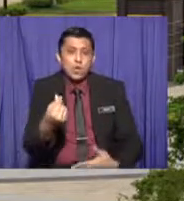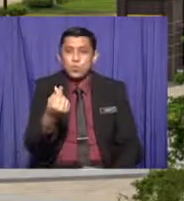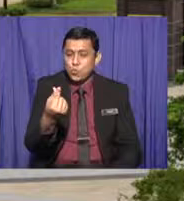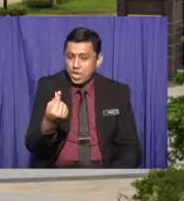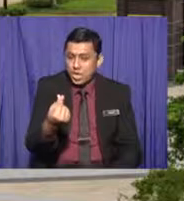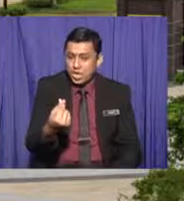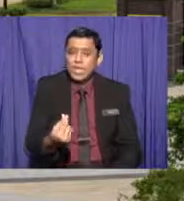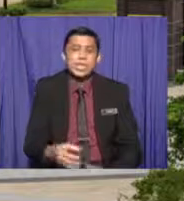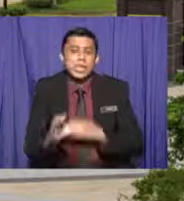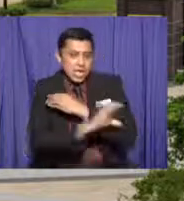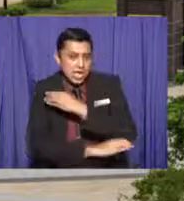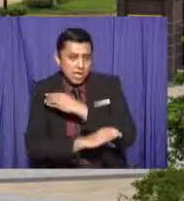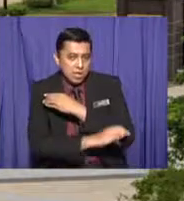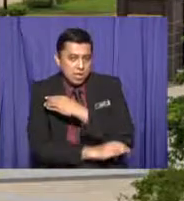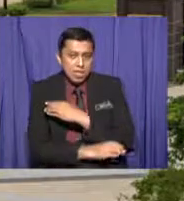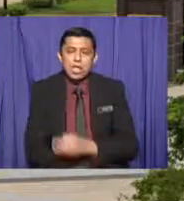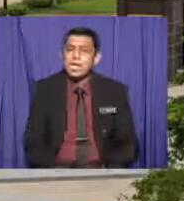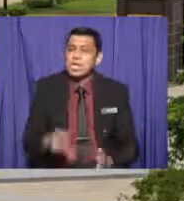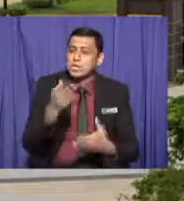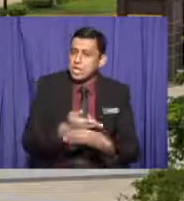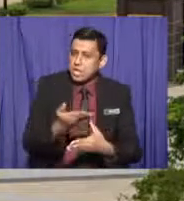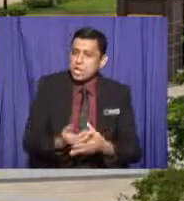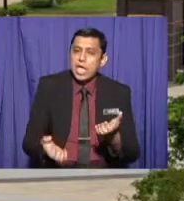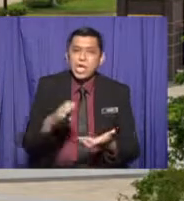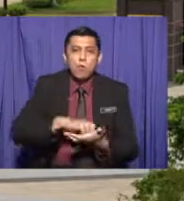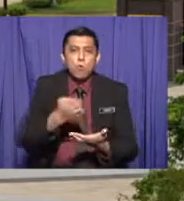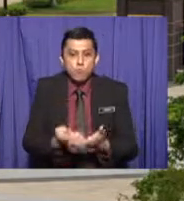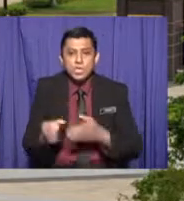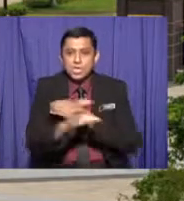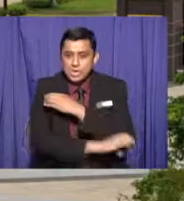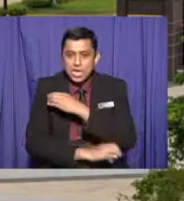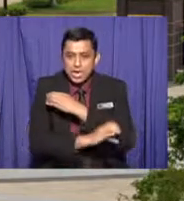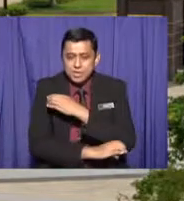wang negara akan mengugat ekonomi negara.